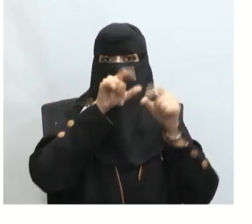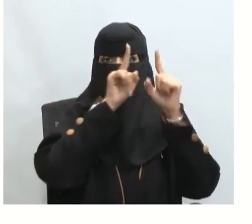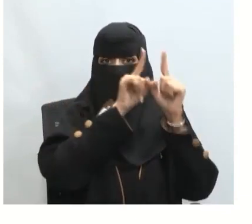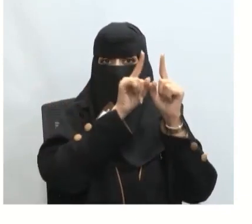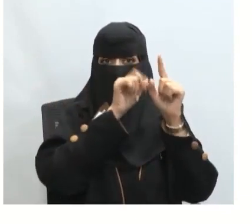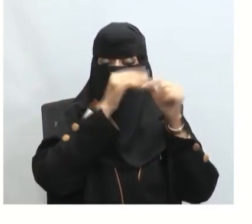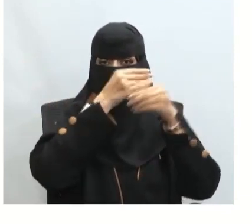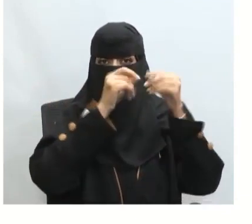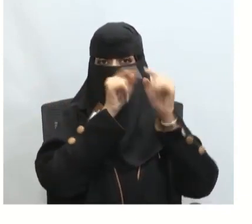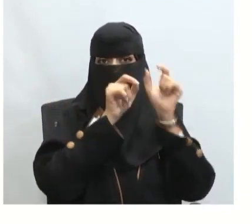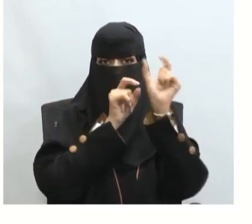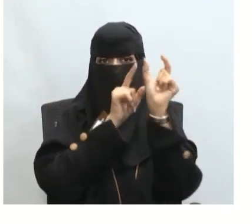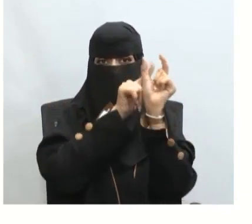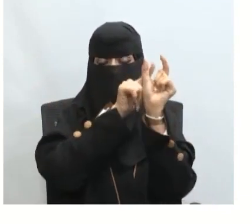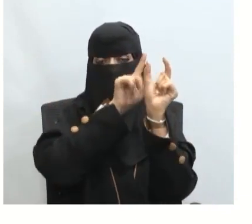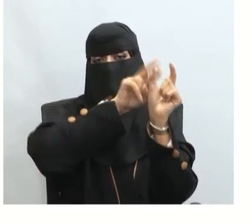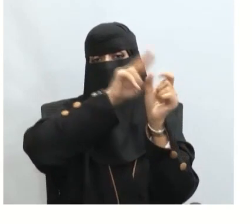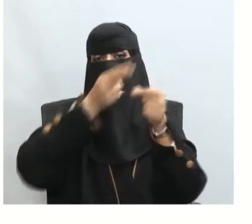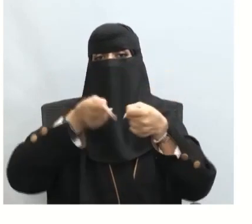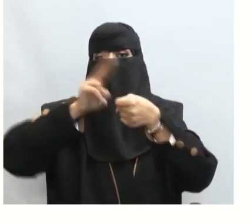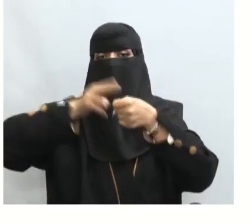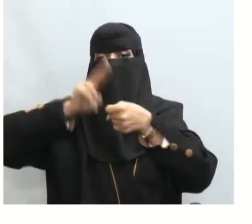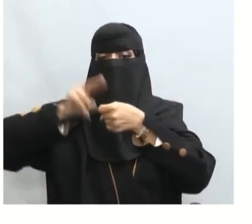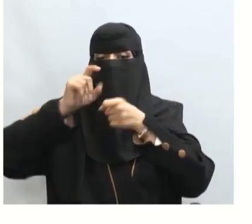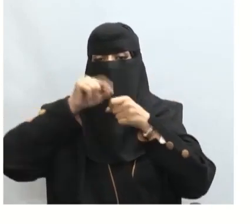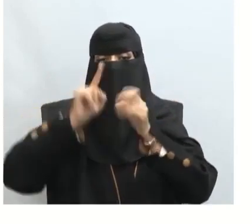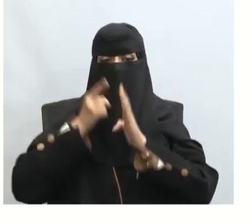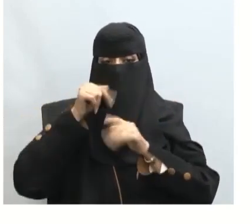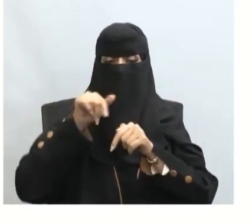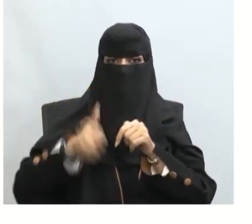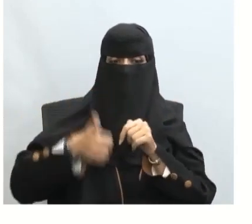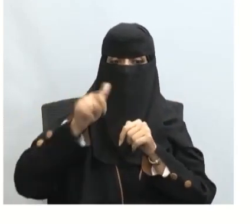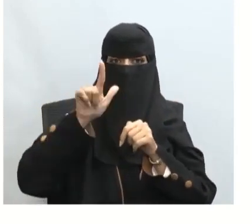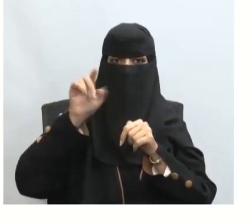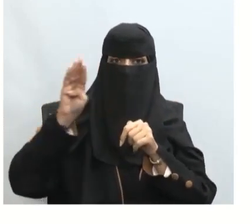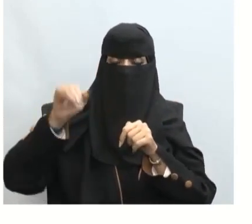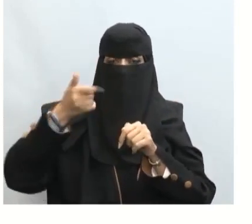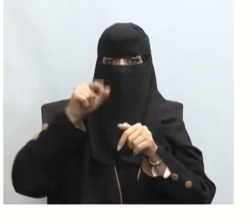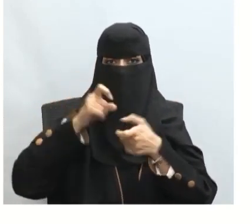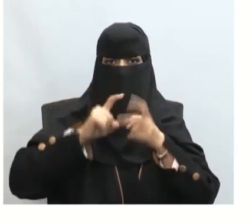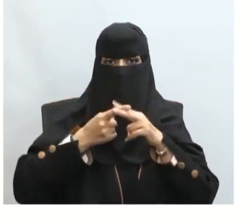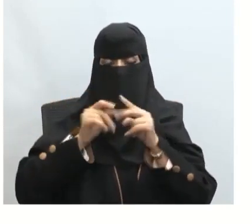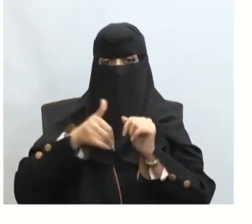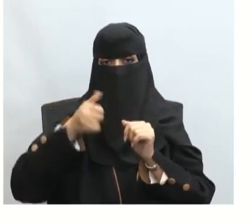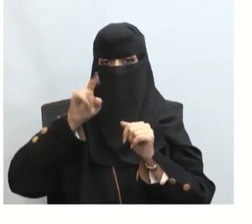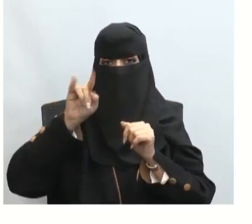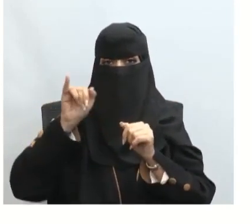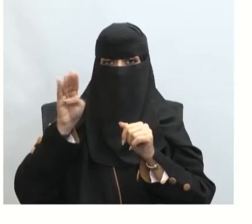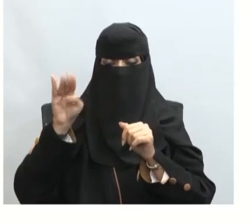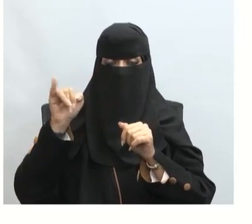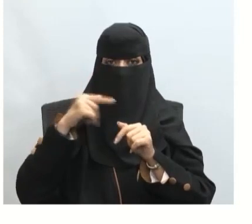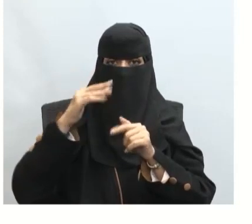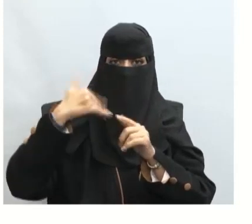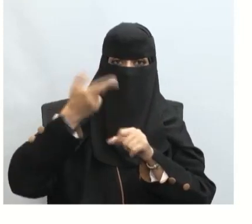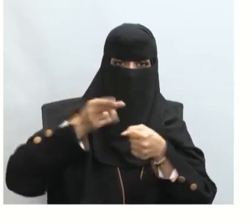نفس المركب نفس المركب اذا بدانا من الكان وصنعت منه ايثيلين او الكين بعد